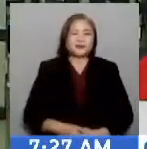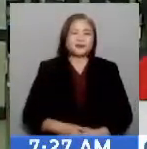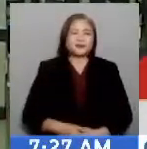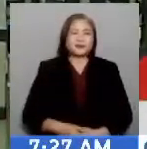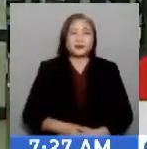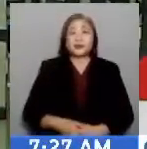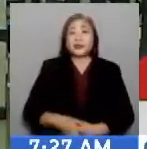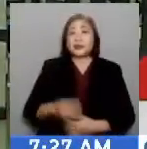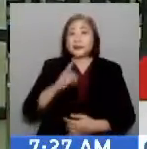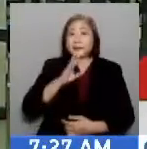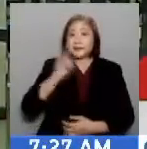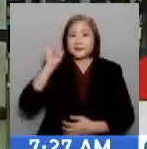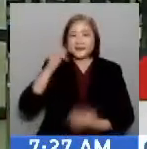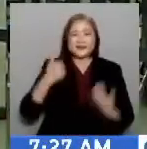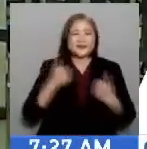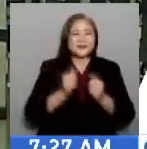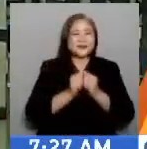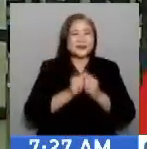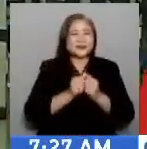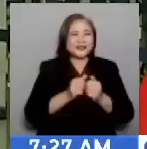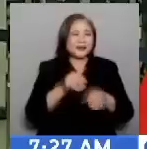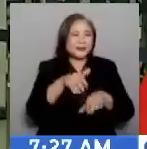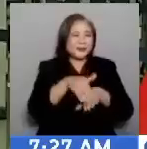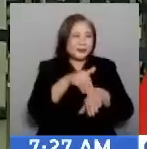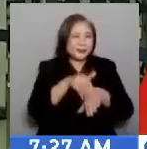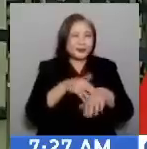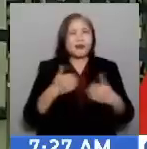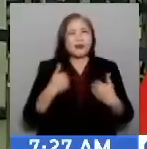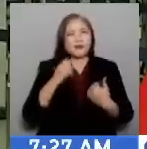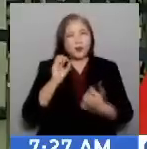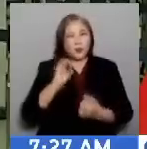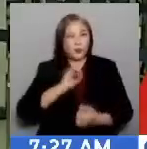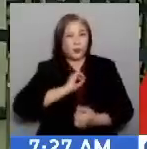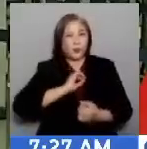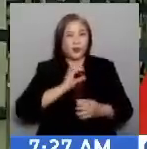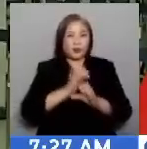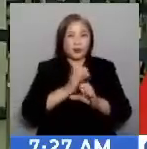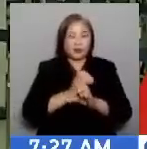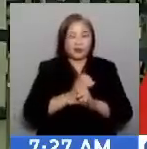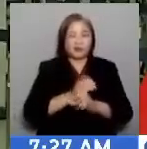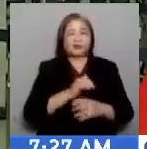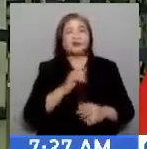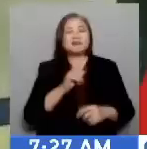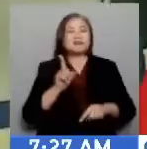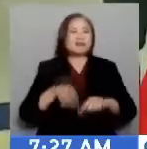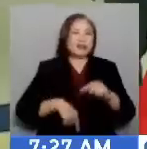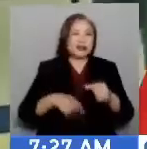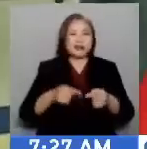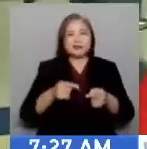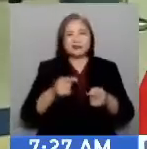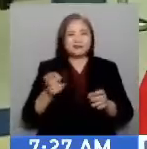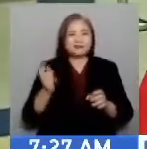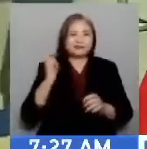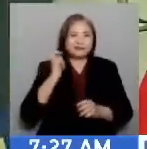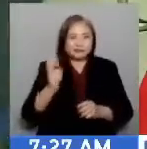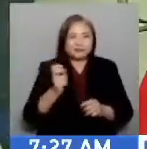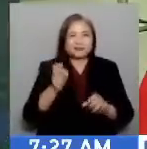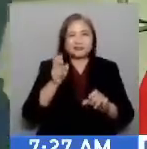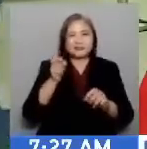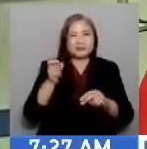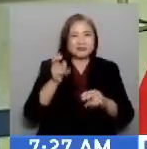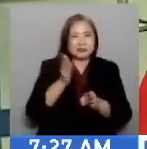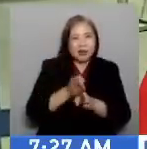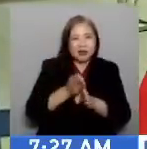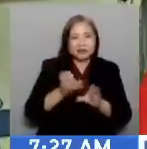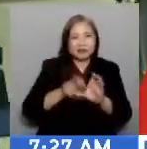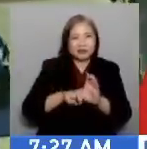kadalasan kailangan may sarili kang sasakyan pag may pet ka, hindi mo pwede sa public transportation . Pero mabuti hindi kailangan